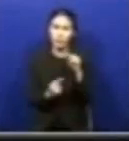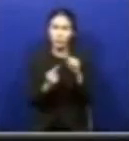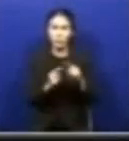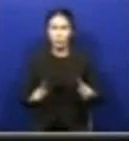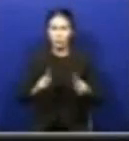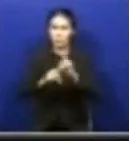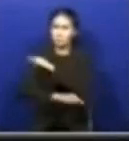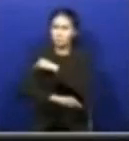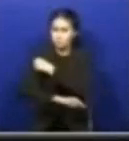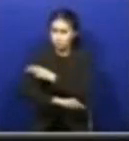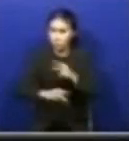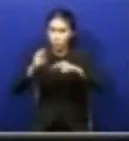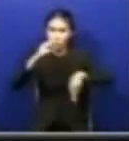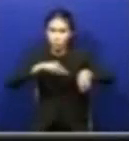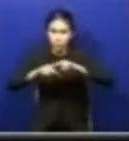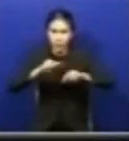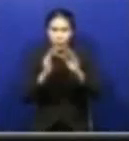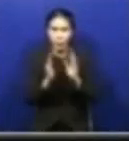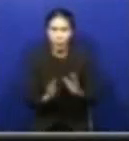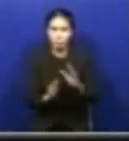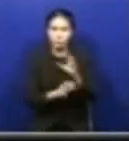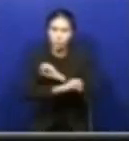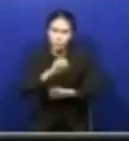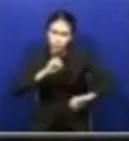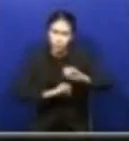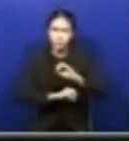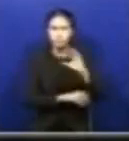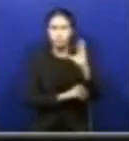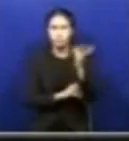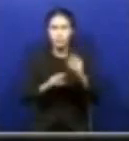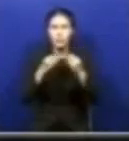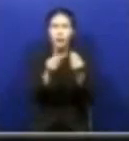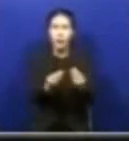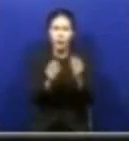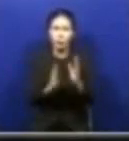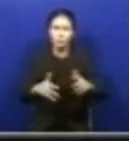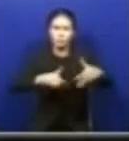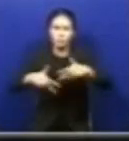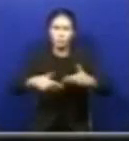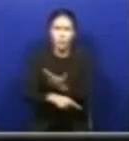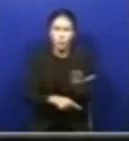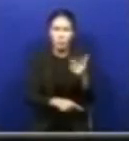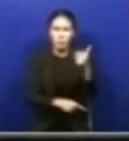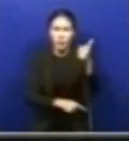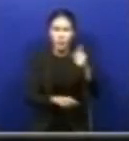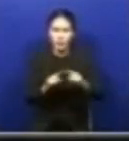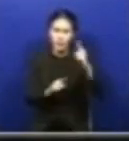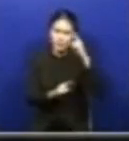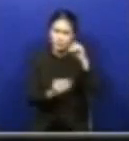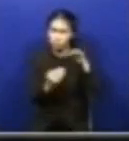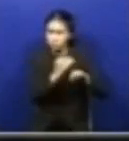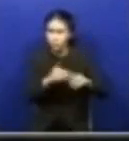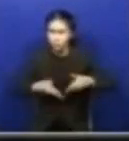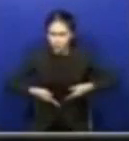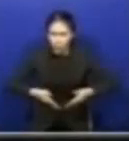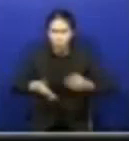นดูแลความปลอดภัยเป็นความปลอดภัยของระดับโลกเอาคืนไม่เขาทั้งหมดกระทรวงคมนาคมถนนที่มี